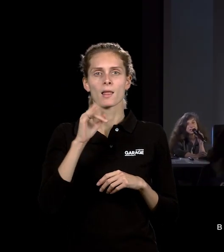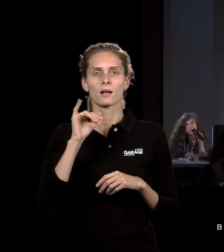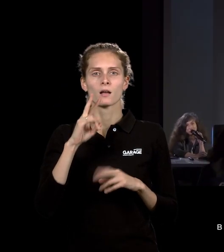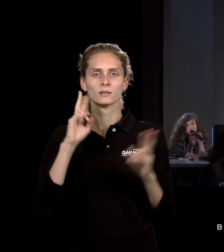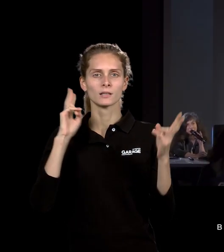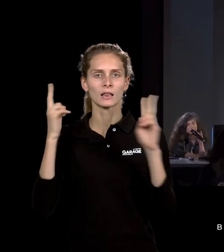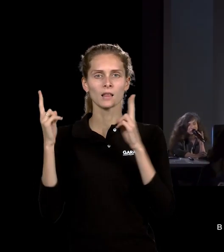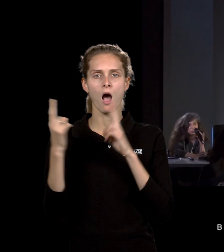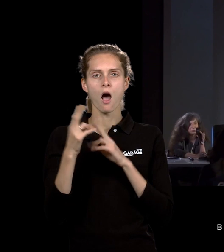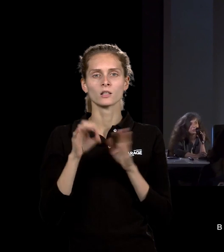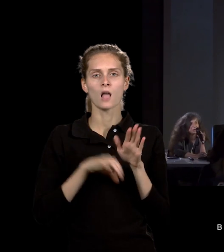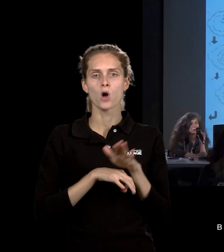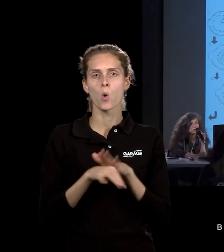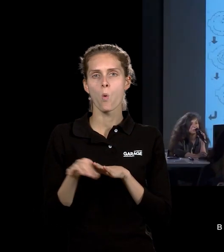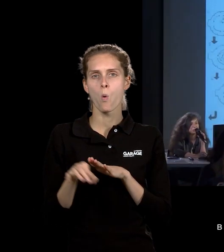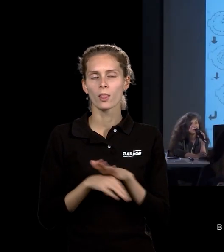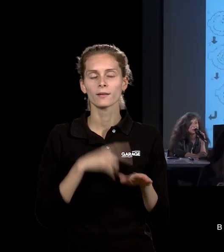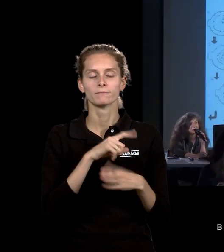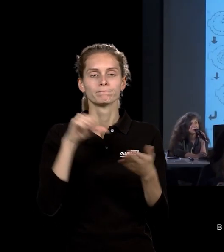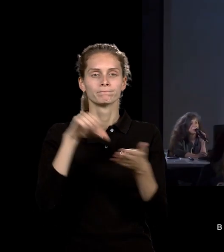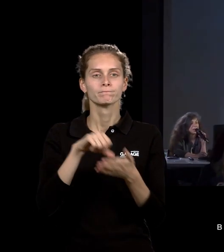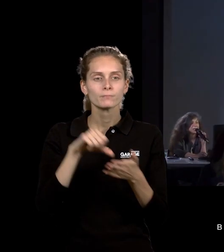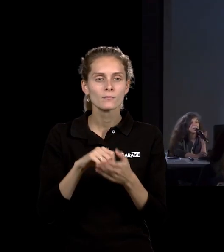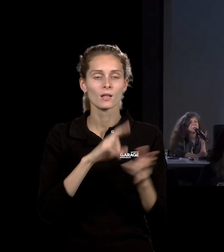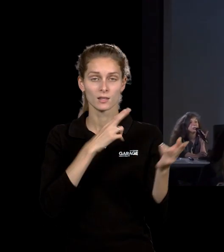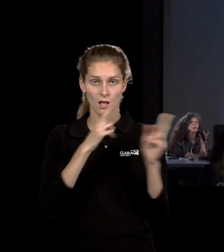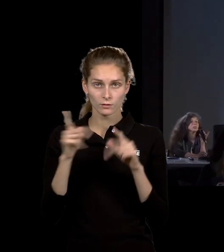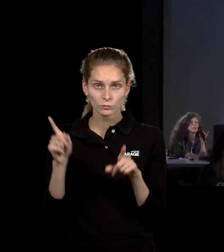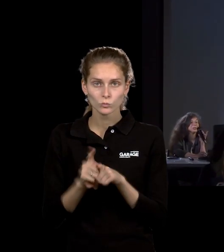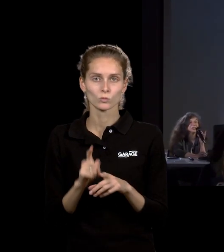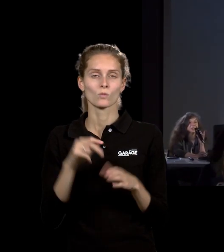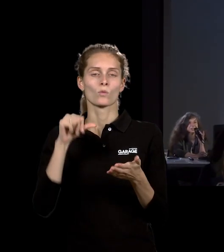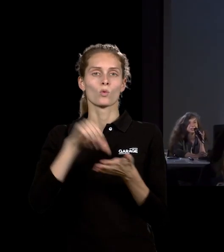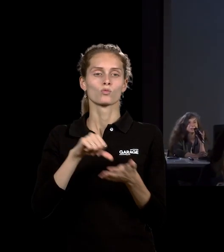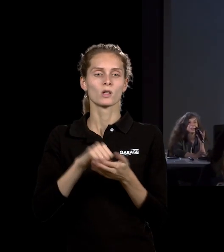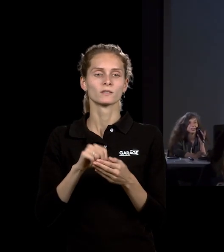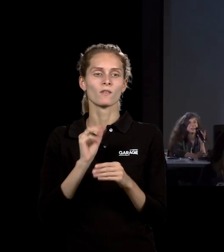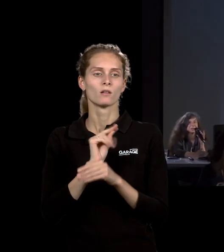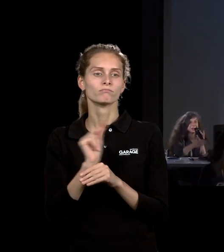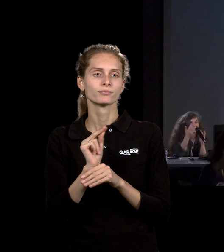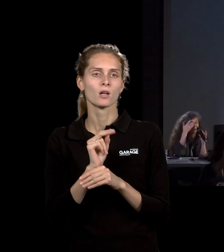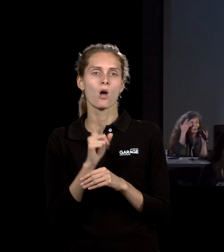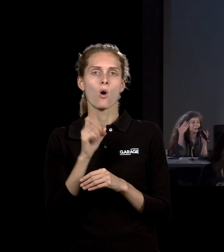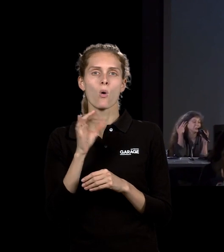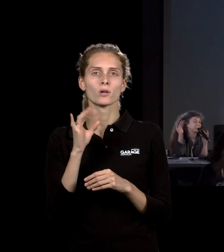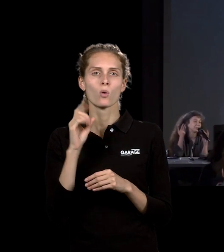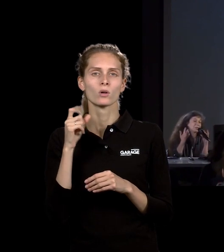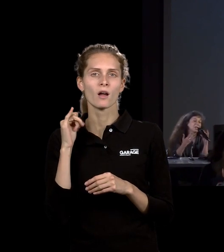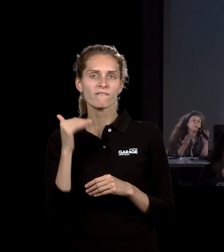роликовых коньках, причем он сам там выступает и хореографом, и танцором. И потом это произведение, эти фотографии